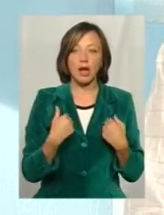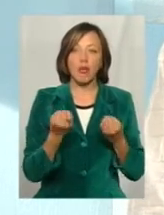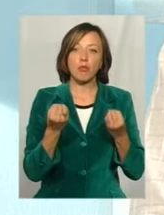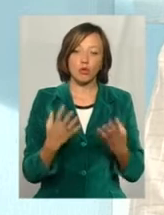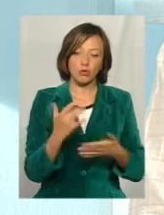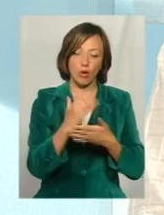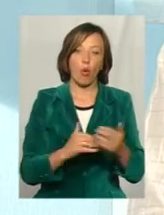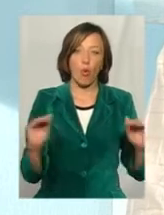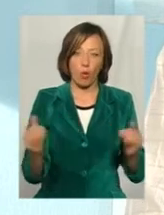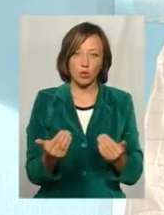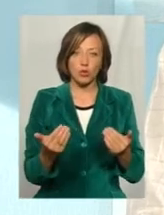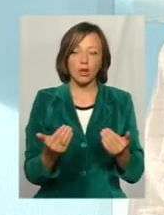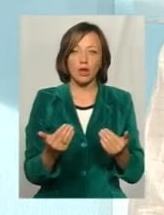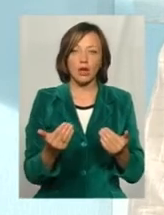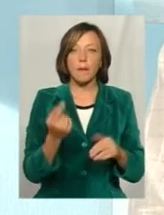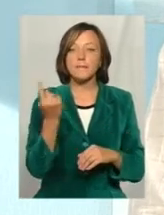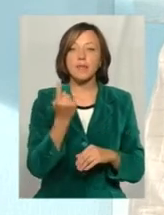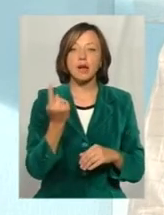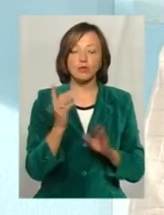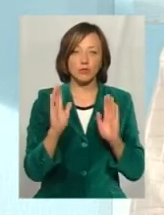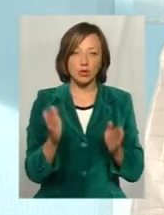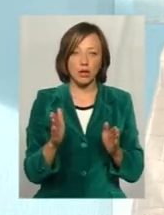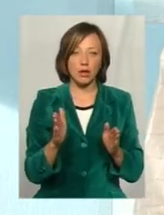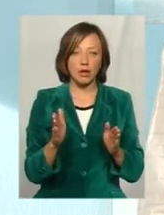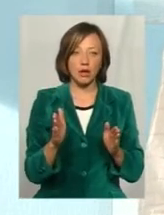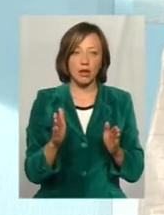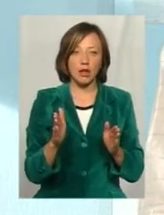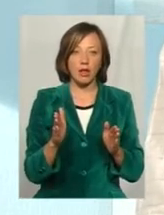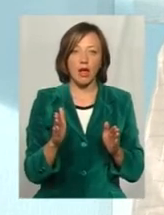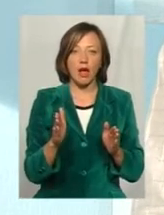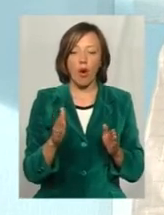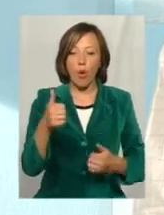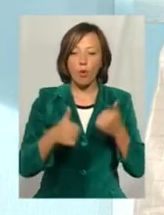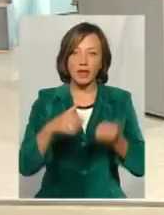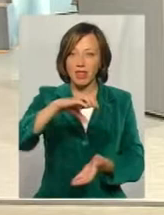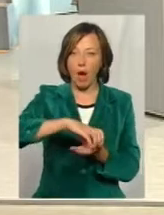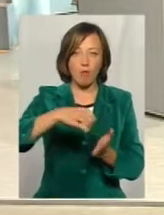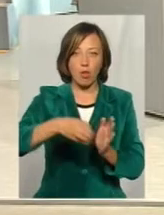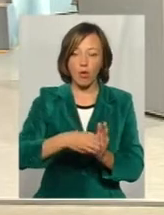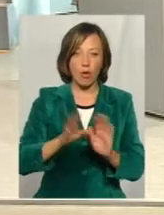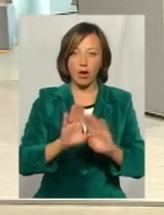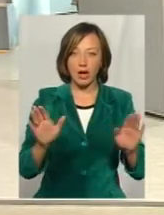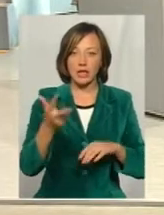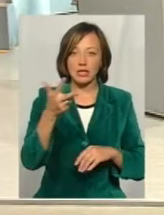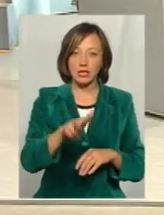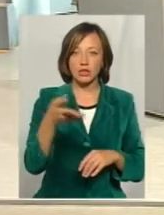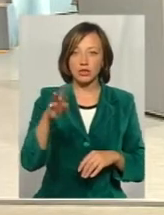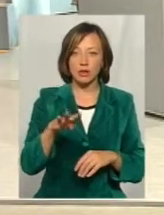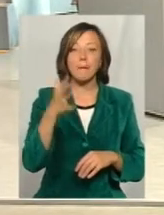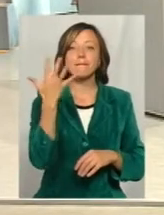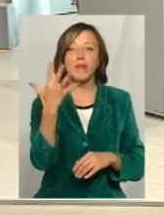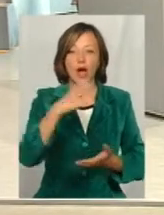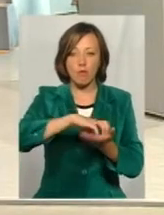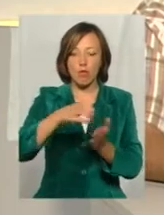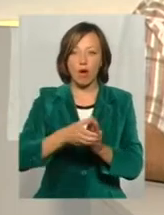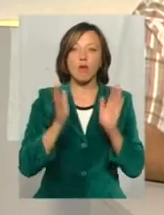пройдусь коротко. Перше, об'єкт конкурсу буде не блок. Зараз у нас 3 чи 4 блоки, так? 5 блоків.